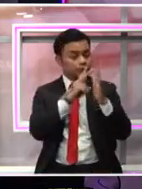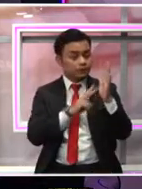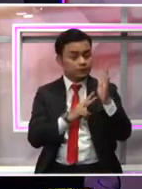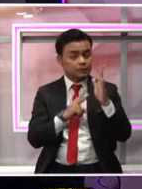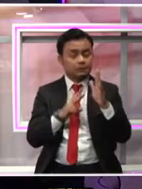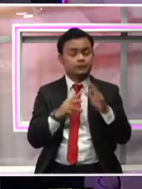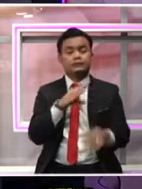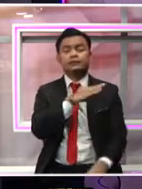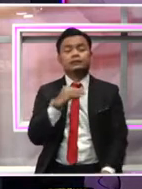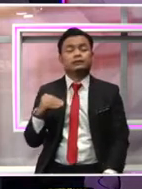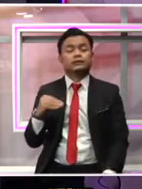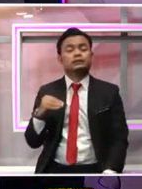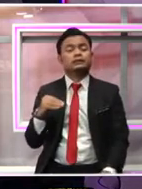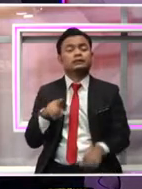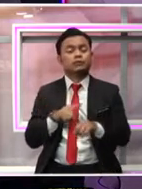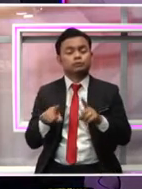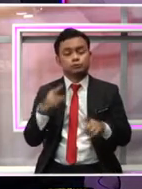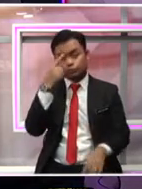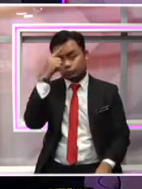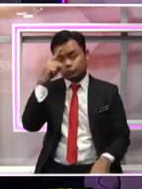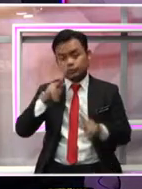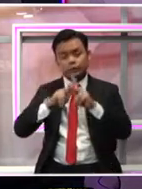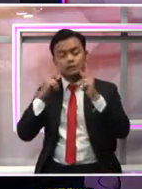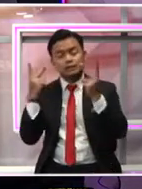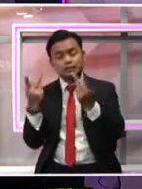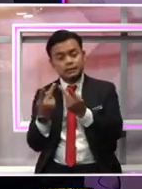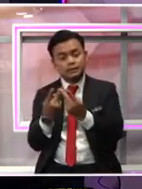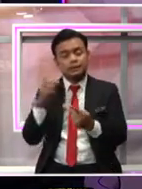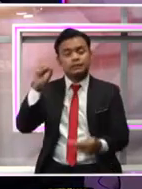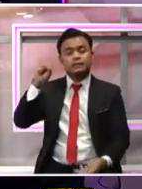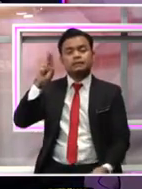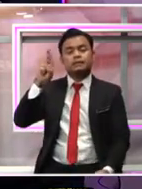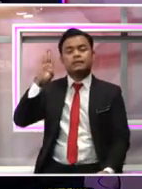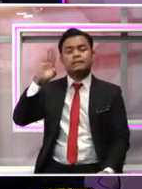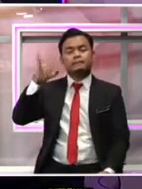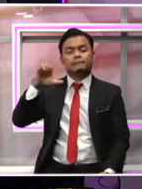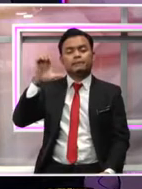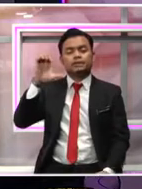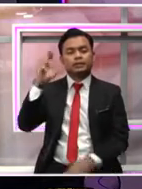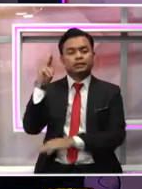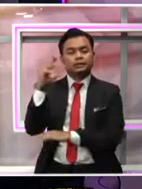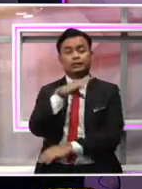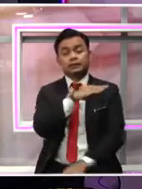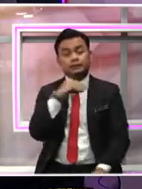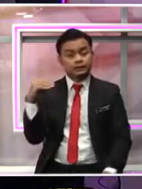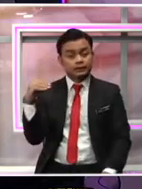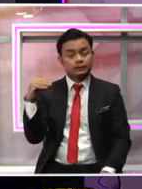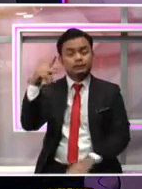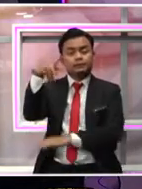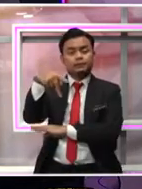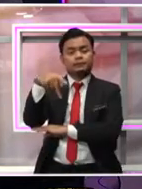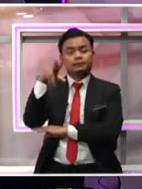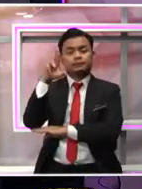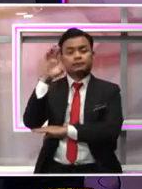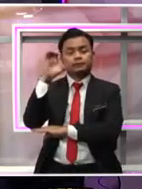tahu untuk klasifikasikan yang manis saat c yang mana pergi ke di dalam ayat tunggal